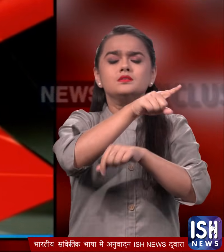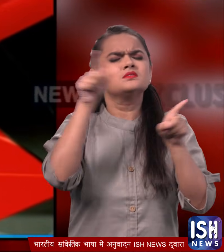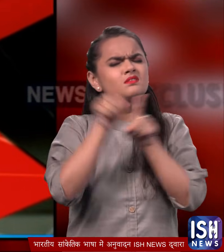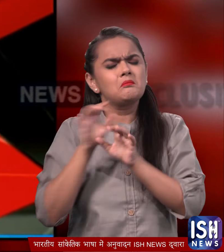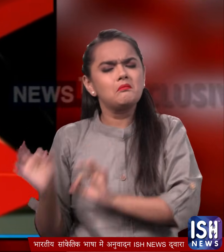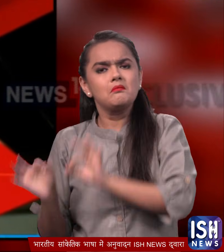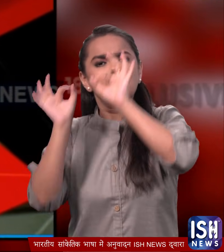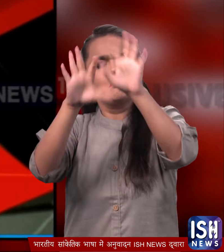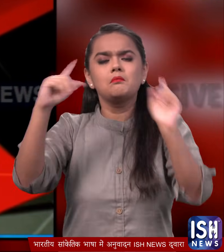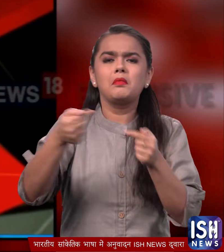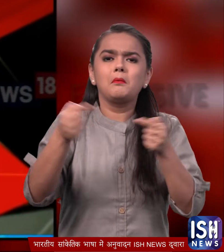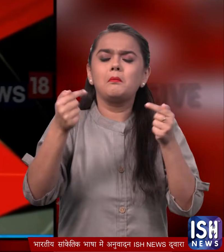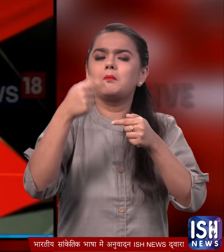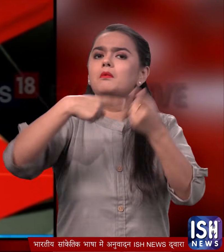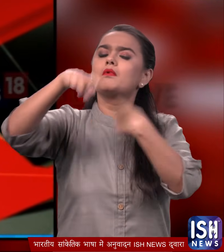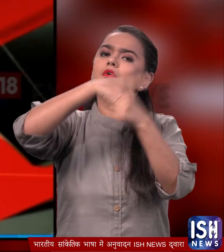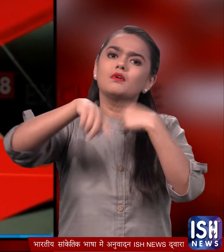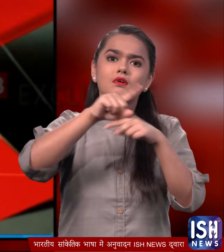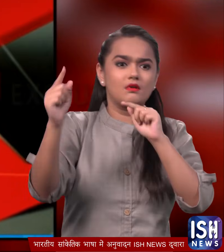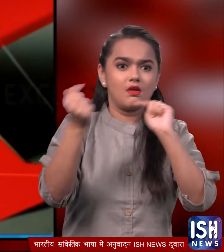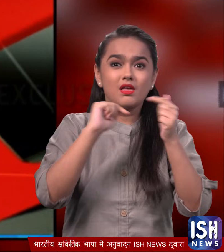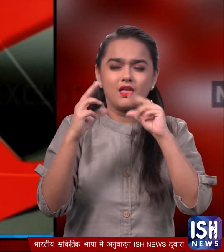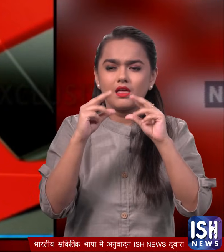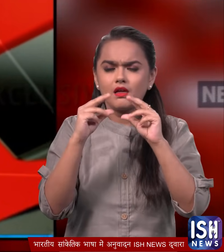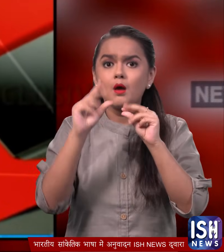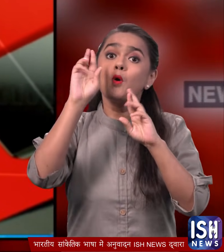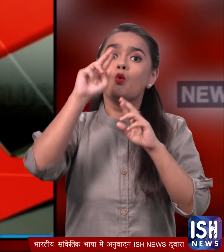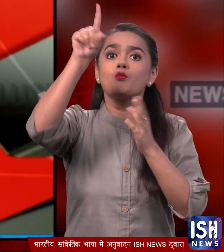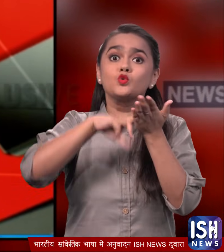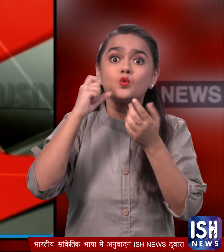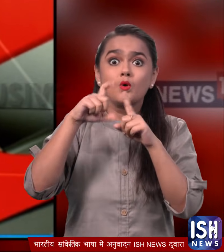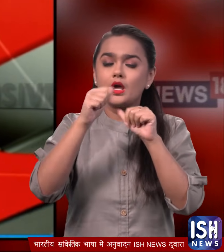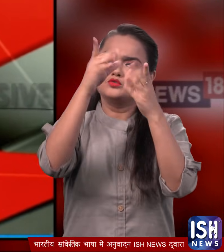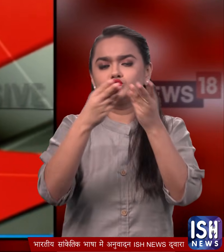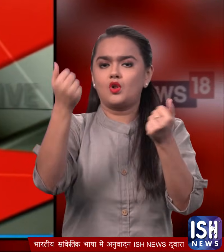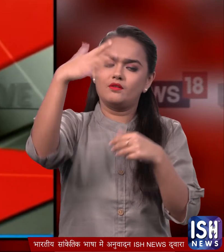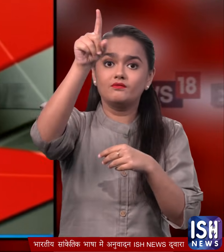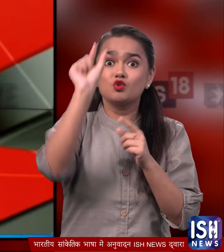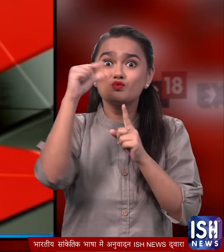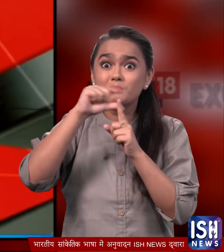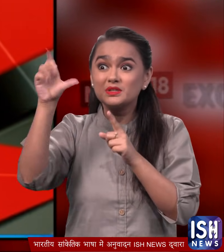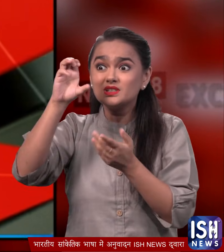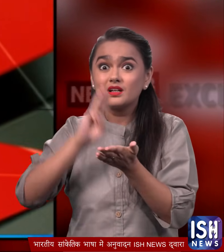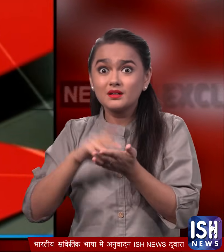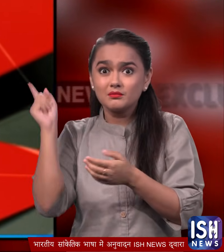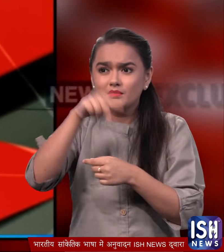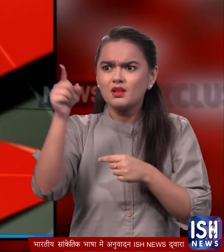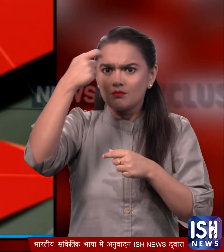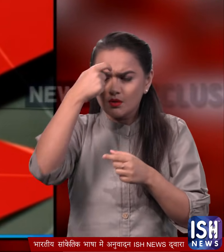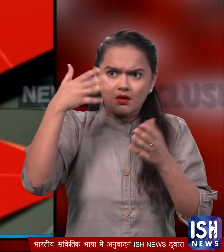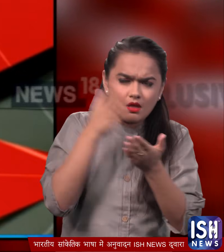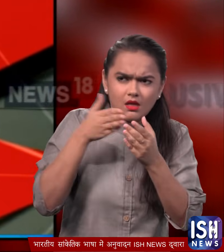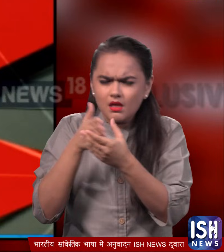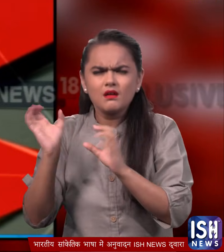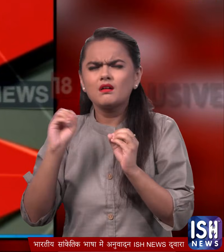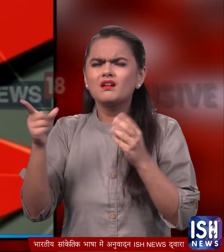वैसा ही विवाद छिड़ा, जिसे दोनों समुदायों के बीच बातचीत से सुलझा लिया गया। और यूपी के सीएम योगी आदित्यनाथ ने बिना किसी झंझट के राजा